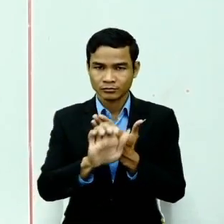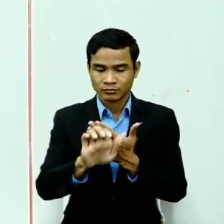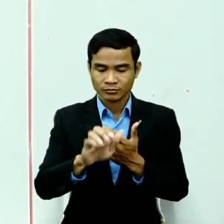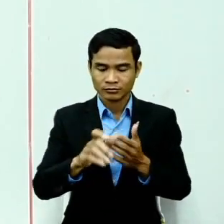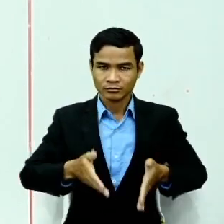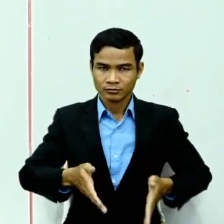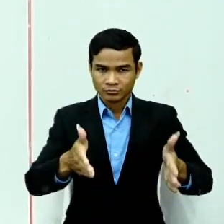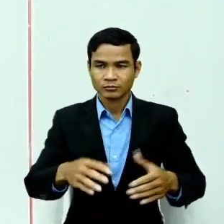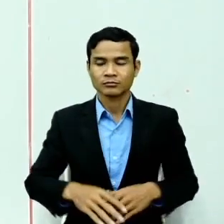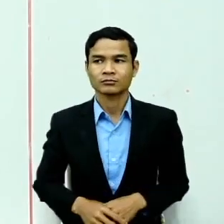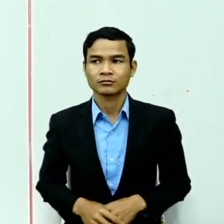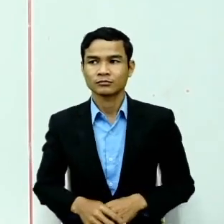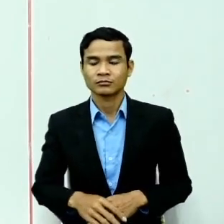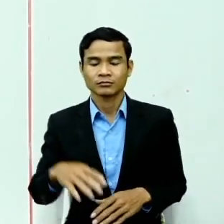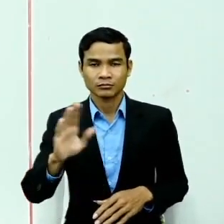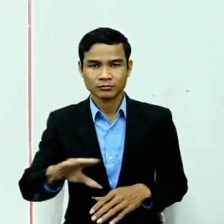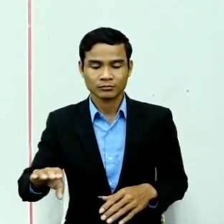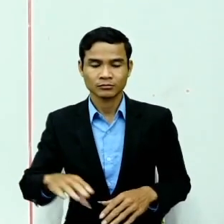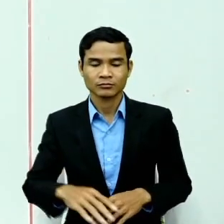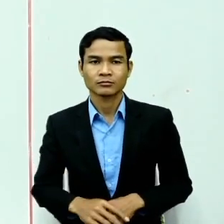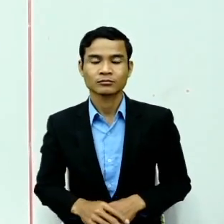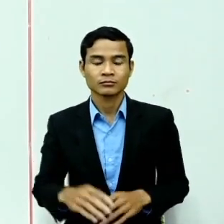plu chà địa bàn tó con